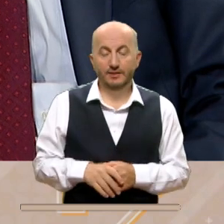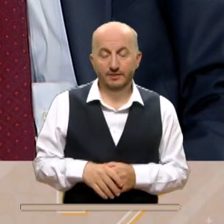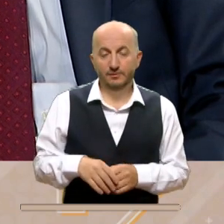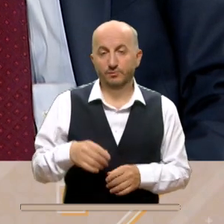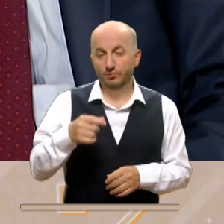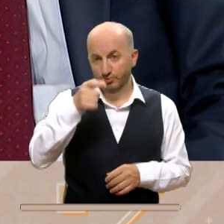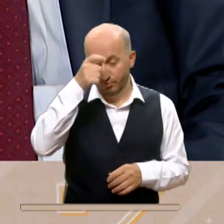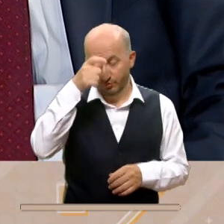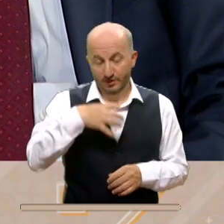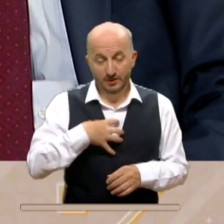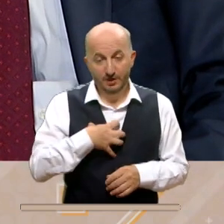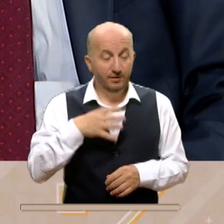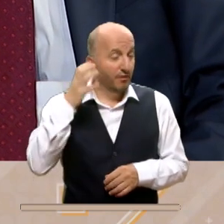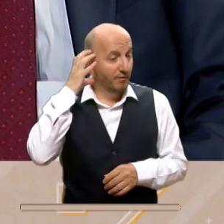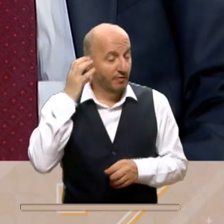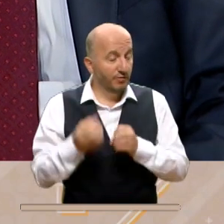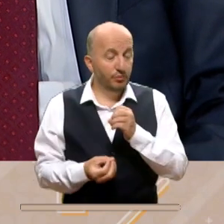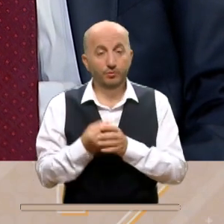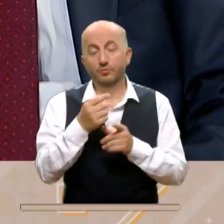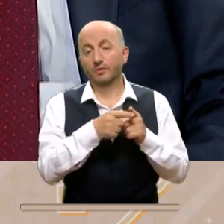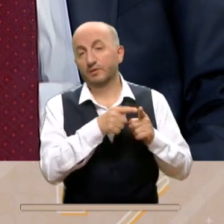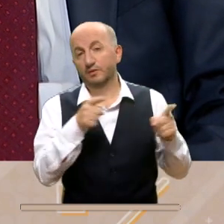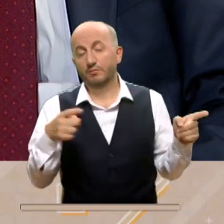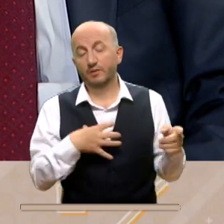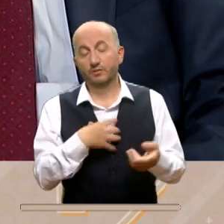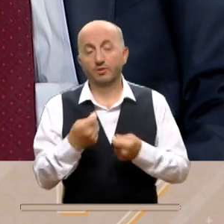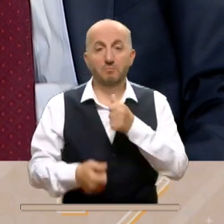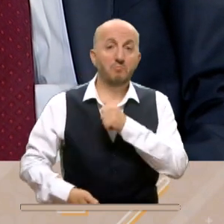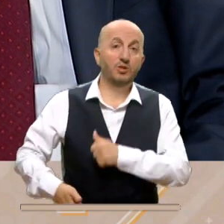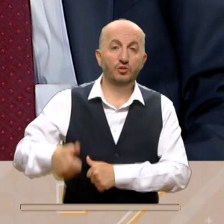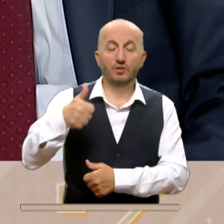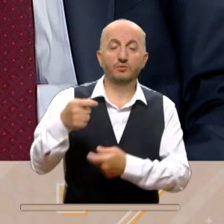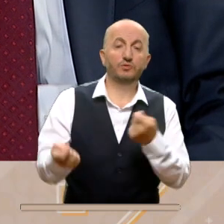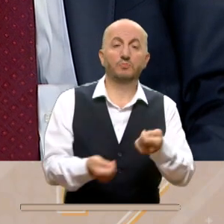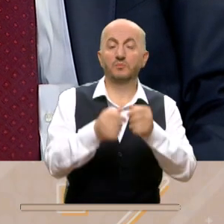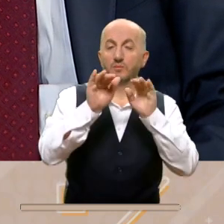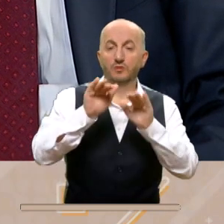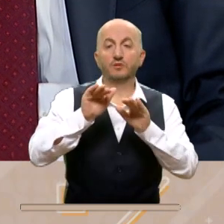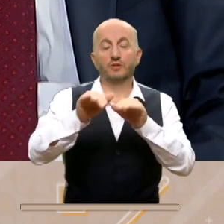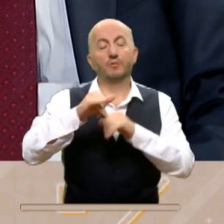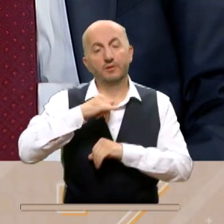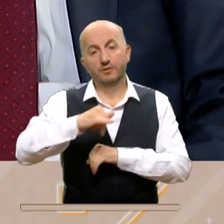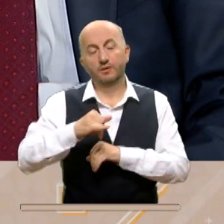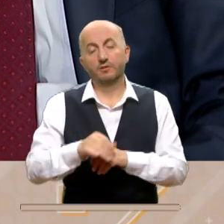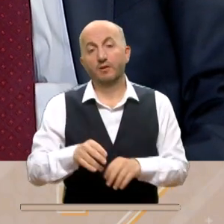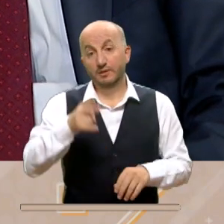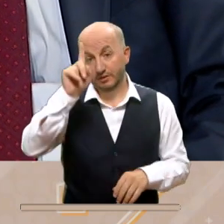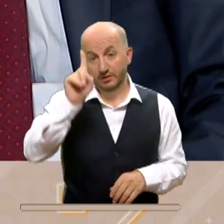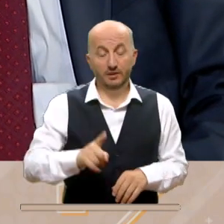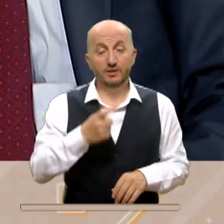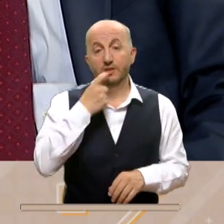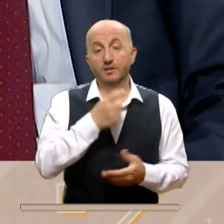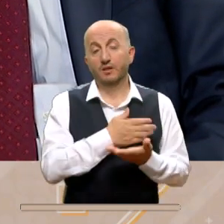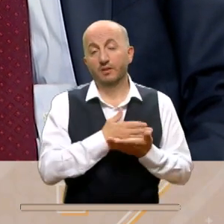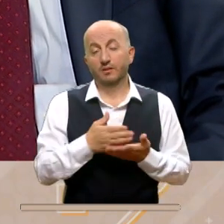yılında kuruluşundan itibaren Diyanet İşleri Başkanlığımızın faaliyetlerini desteklemek yanında hemen ilk yıllardan